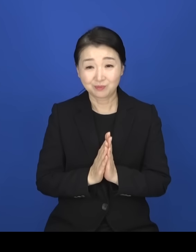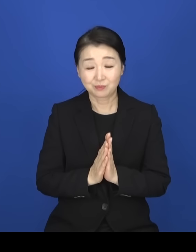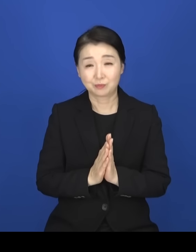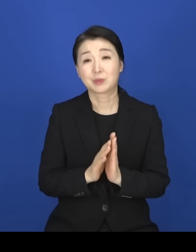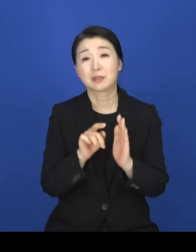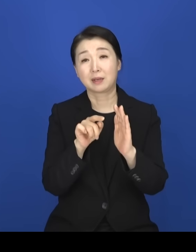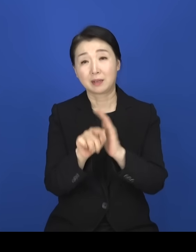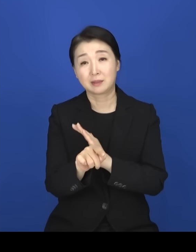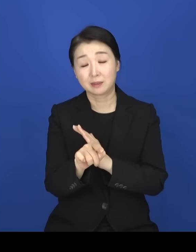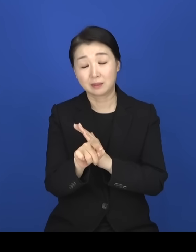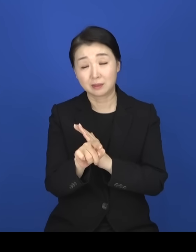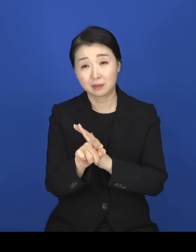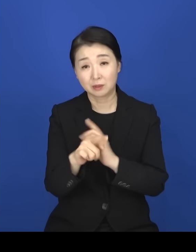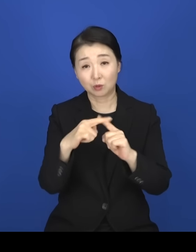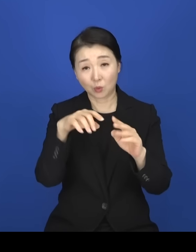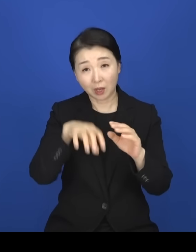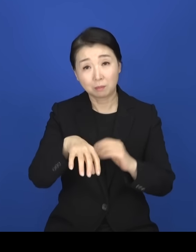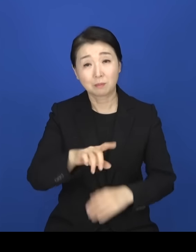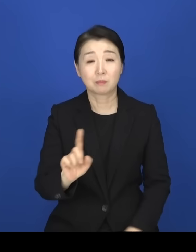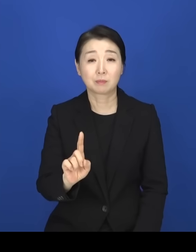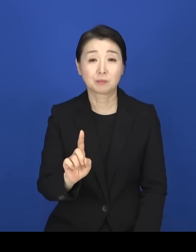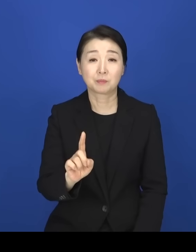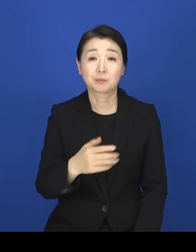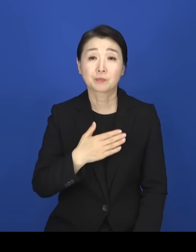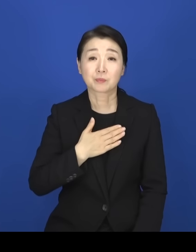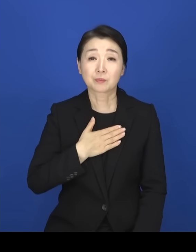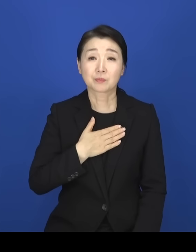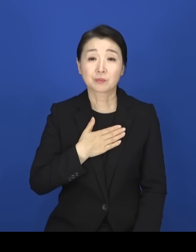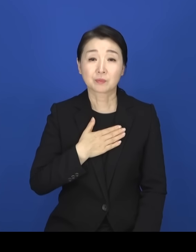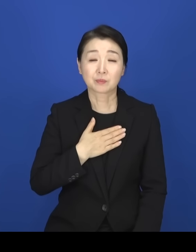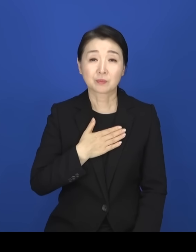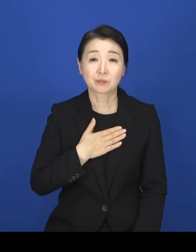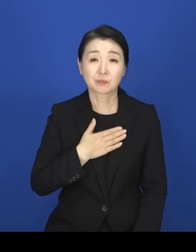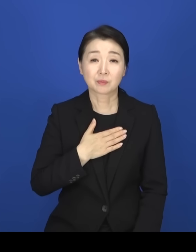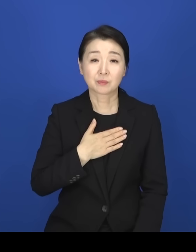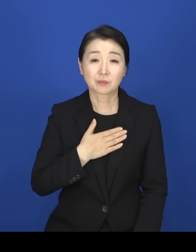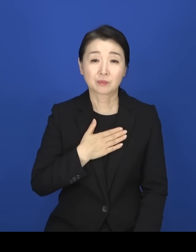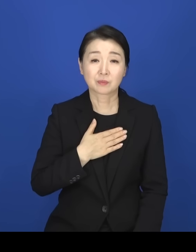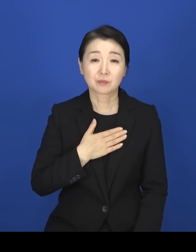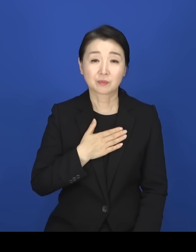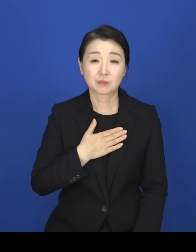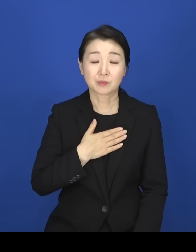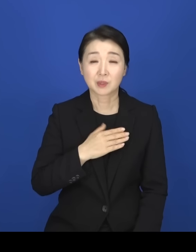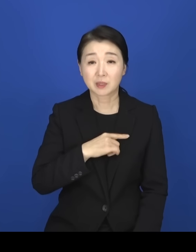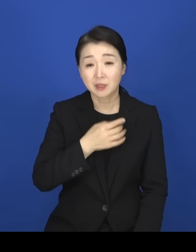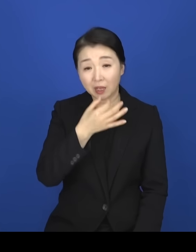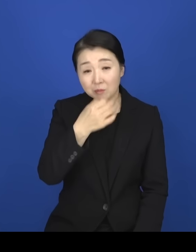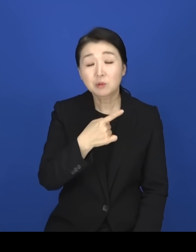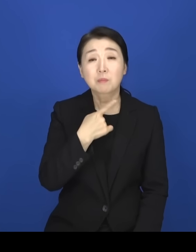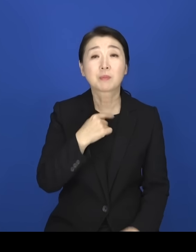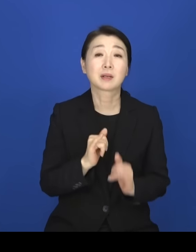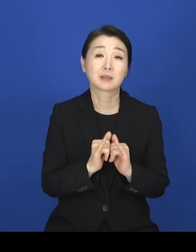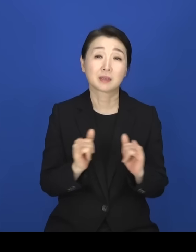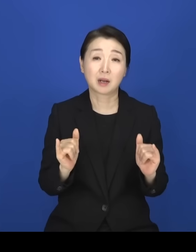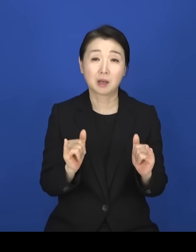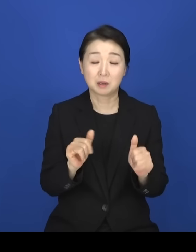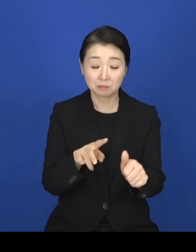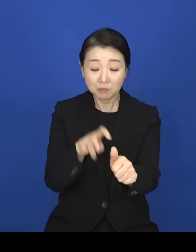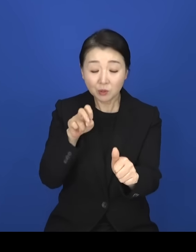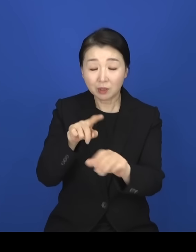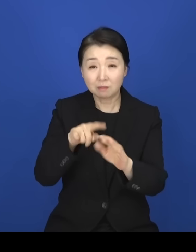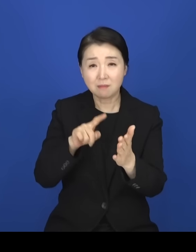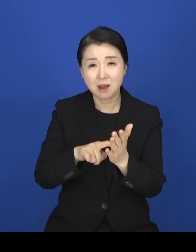그 앞에서 제가 가장 힘들어했던 사람, 미워하는